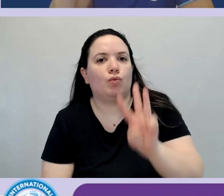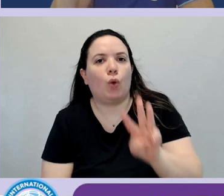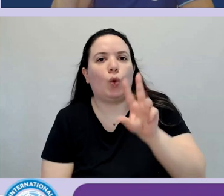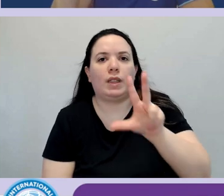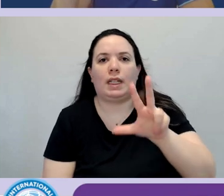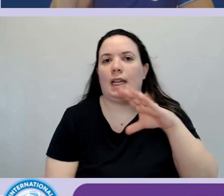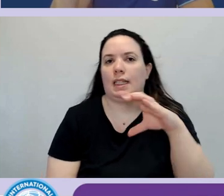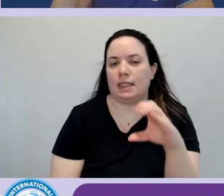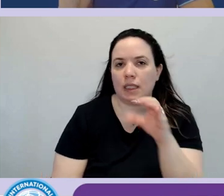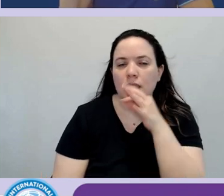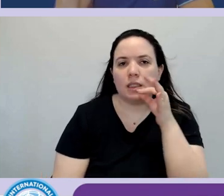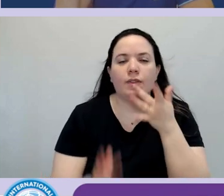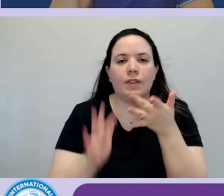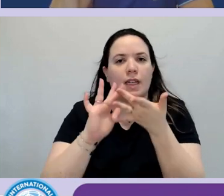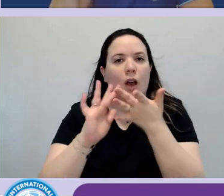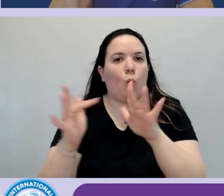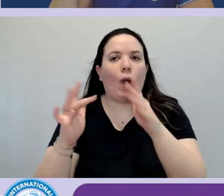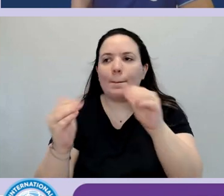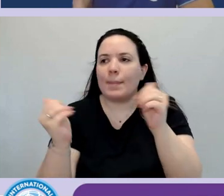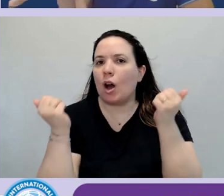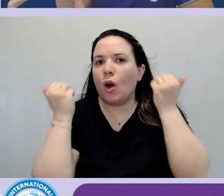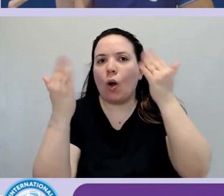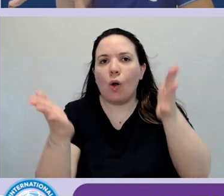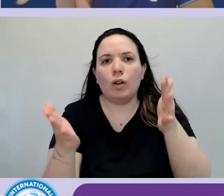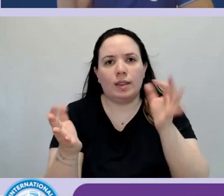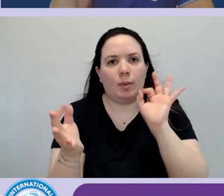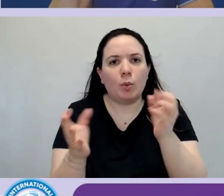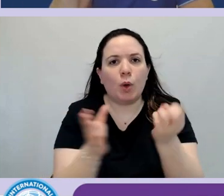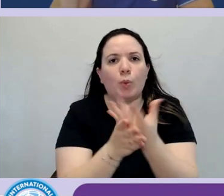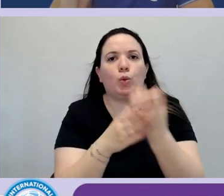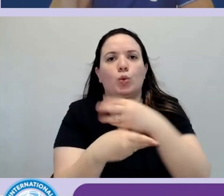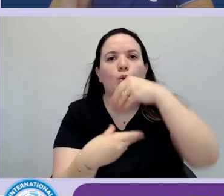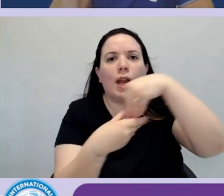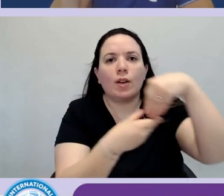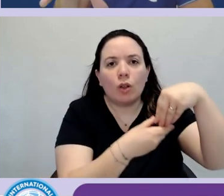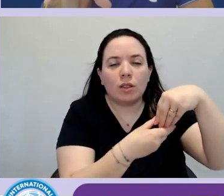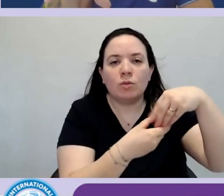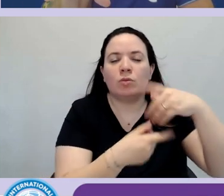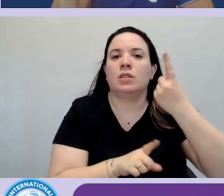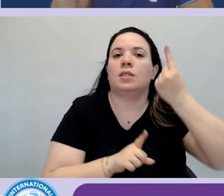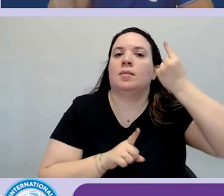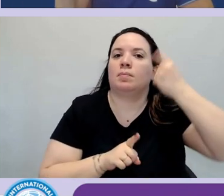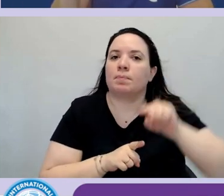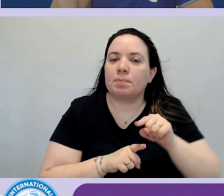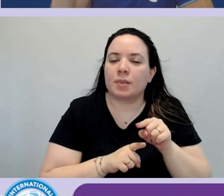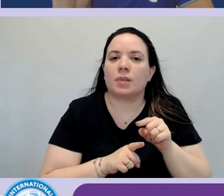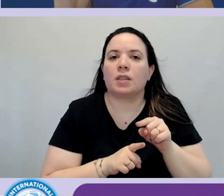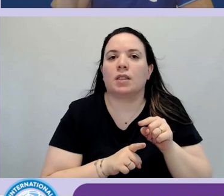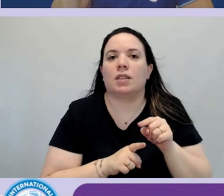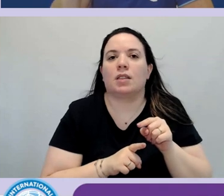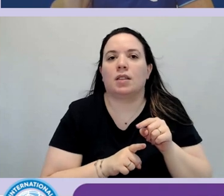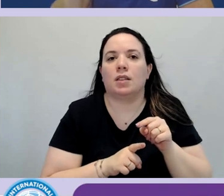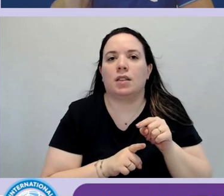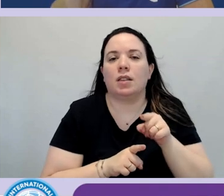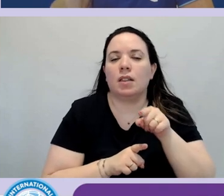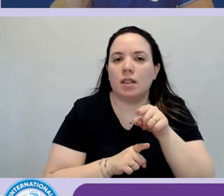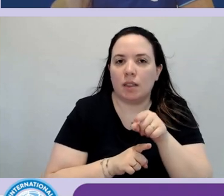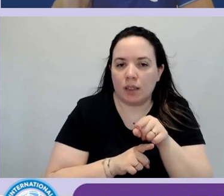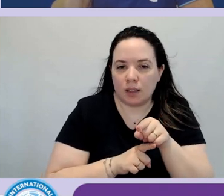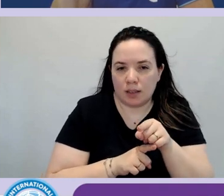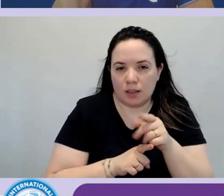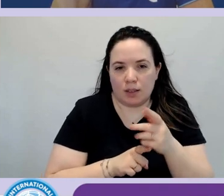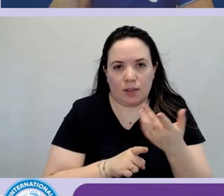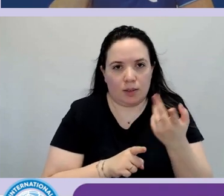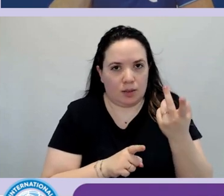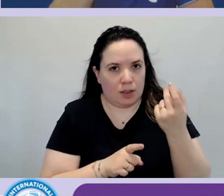contenuto web vanno nei sistemi di produzione di contenuti e quindi anche in quel caso prendendo spunto da qui da cose che